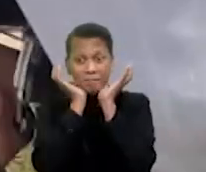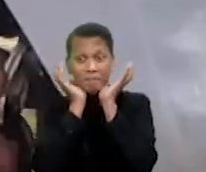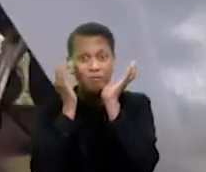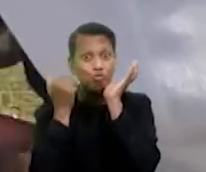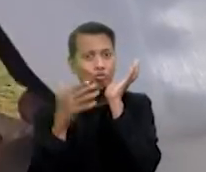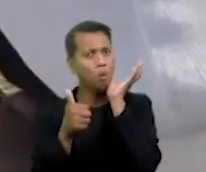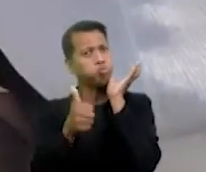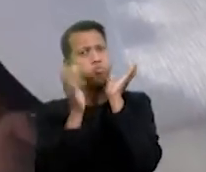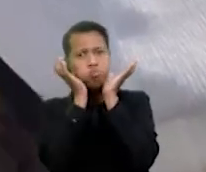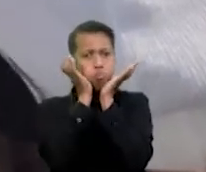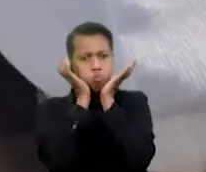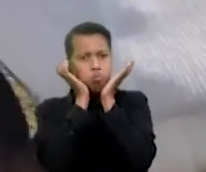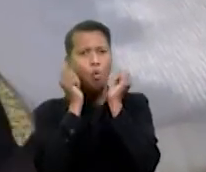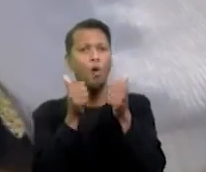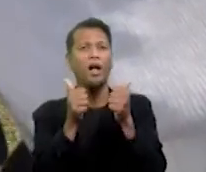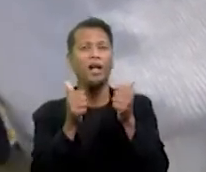Right. Oke. Okay.